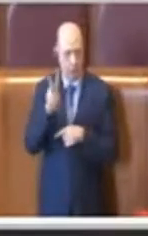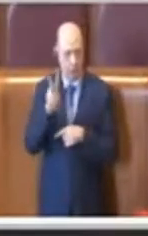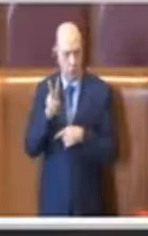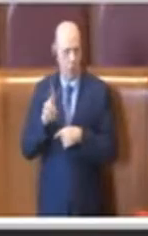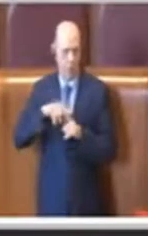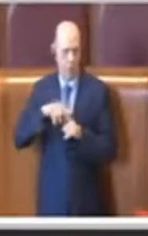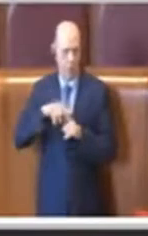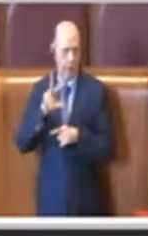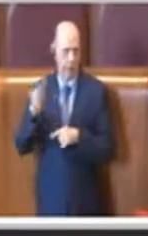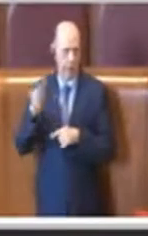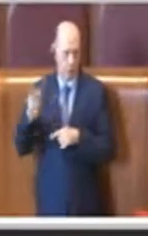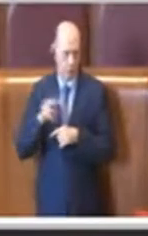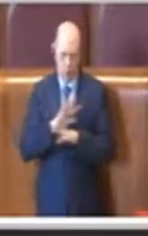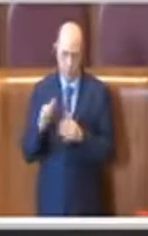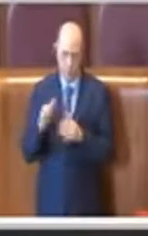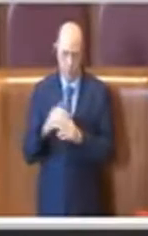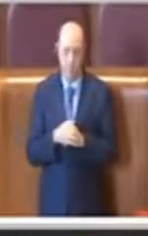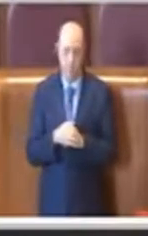Grazie.